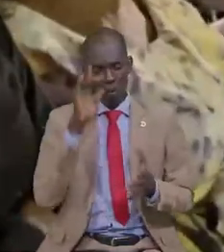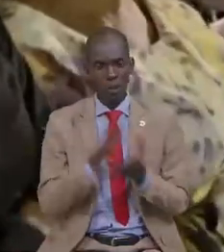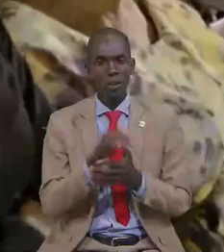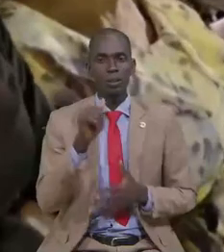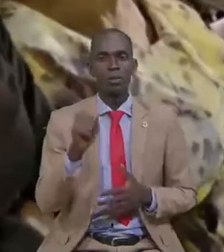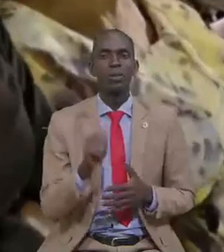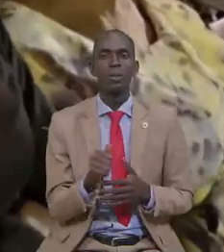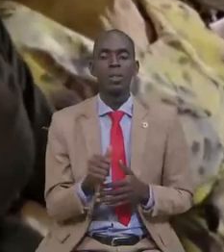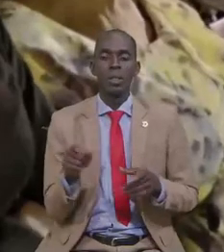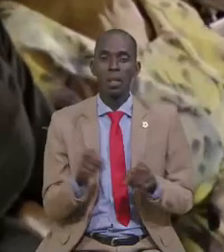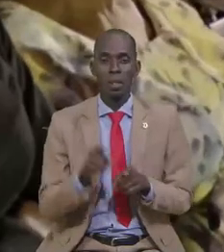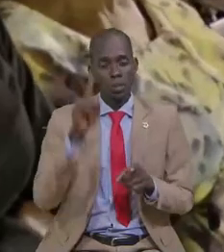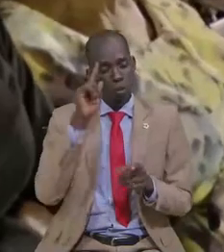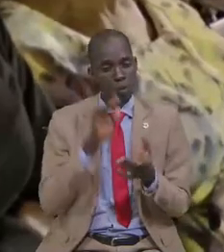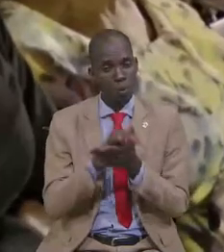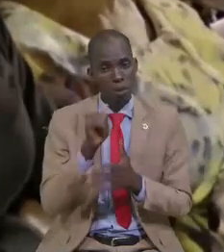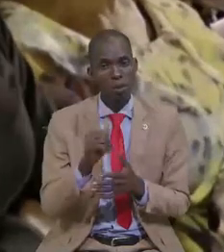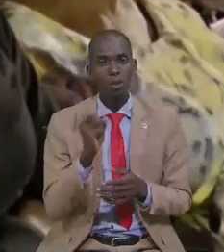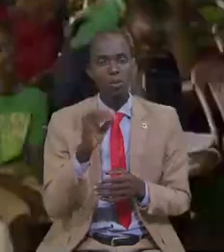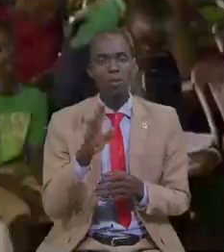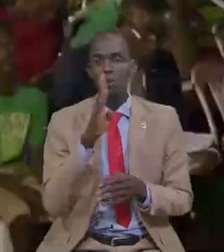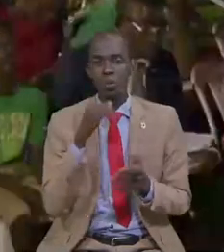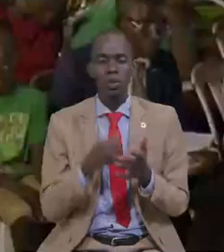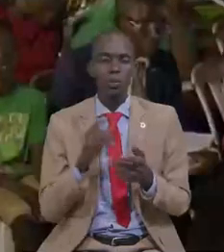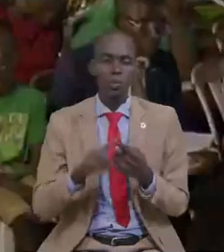crois, comme vous croyez,